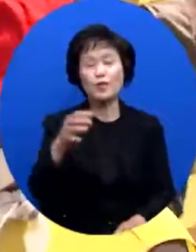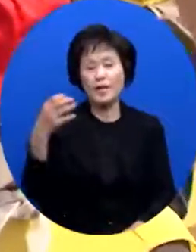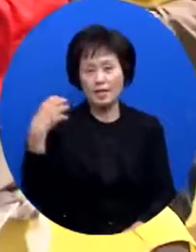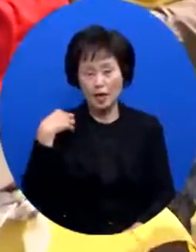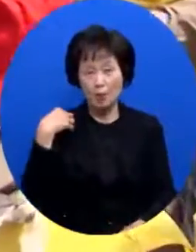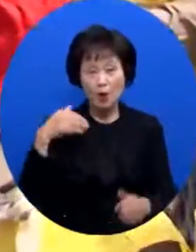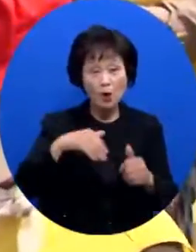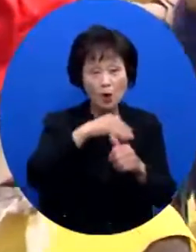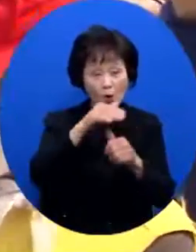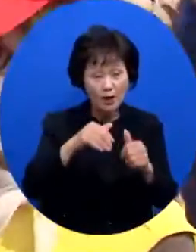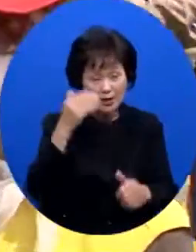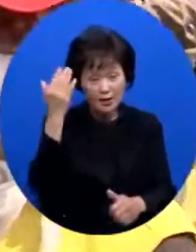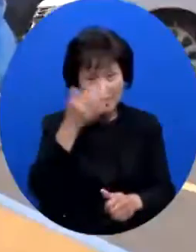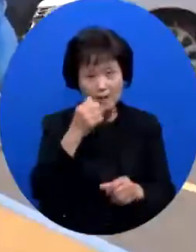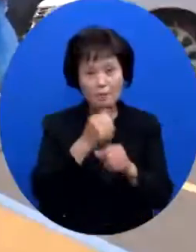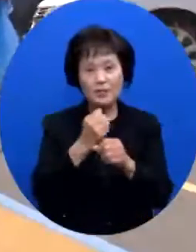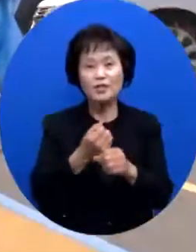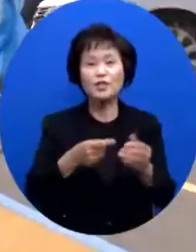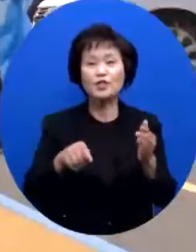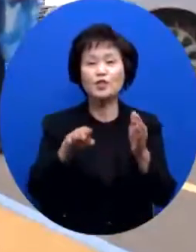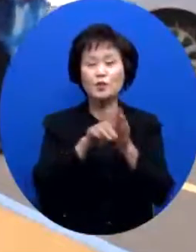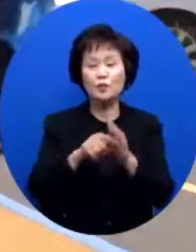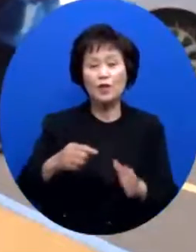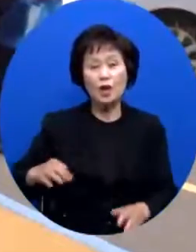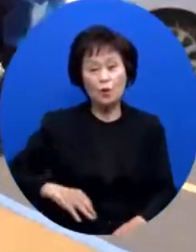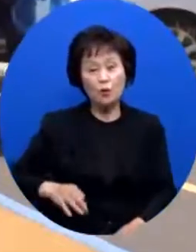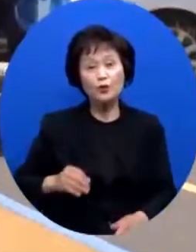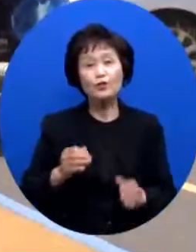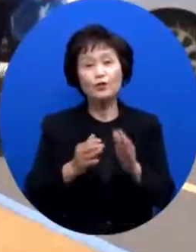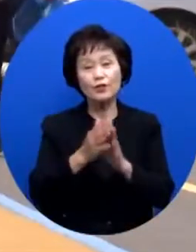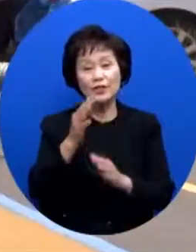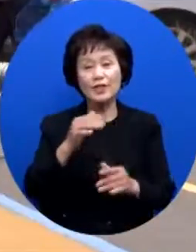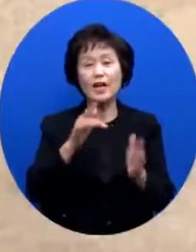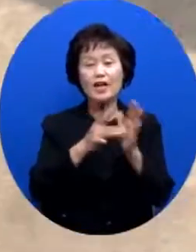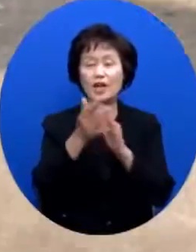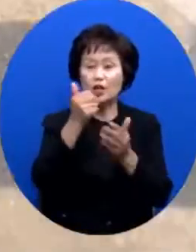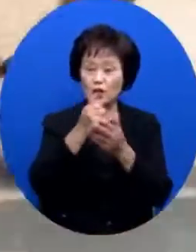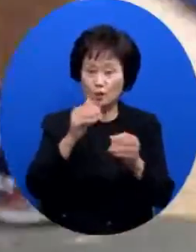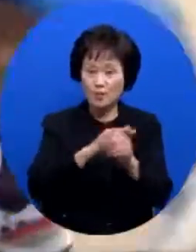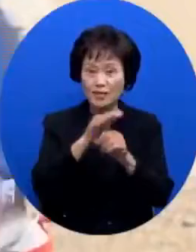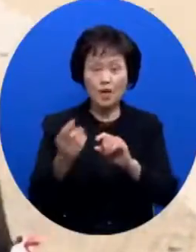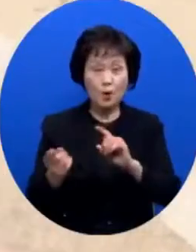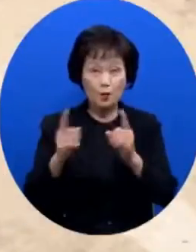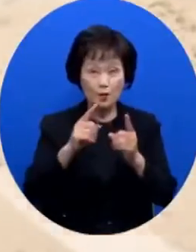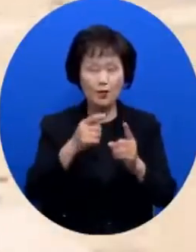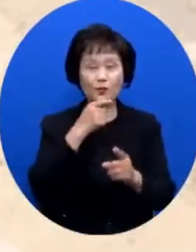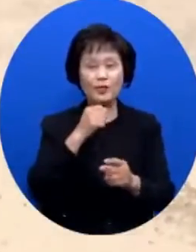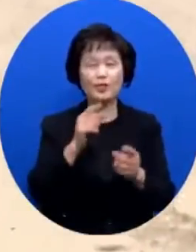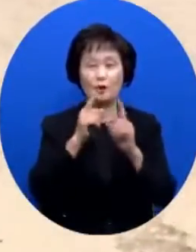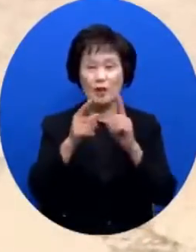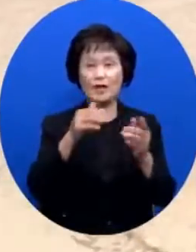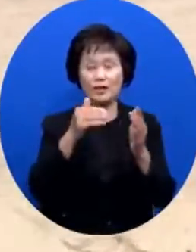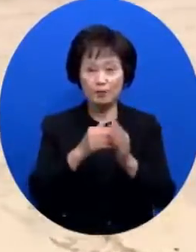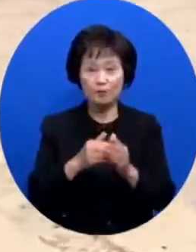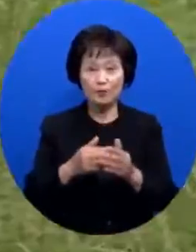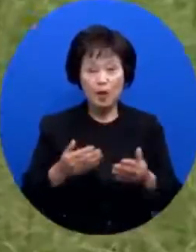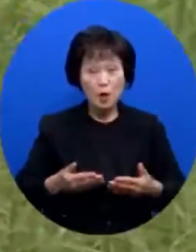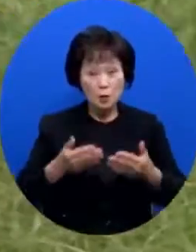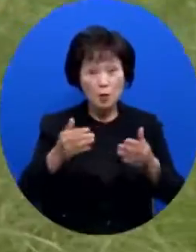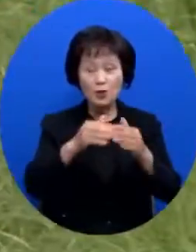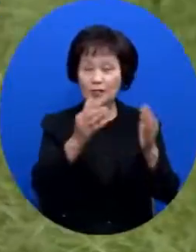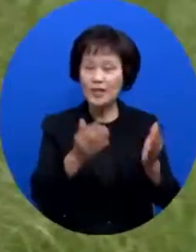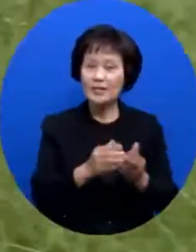환경 정화를 통해 원주시가 예수님 사랑으로 회복되길 바란다고 말했습니다. 이날 아웃리치는 원주 중부교회